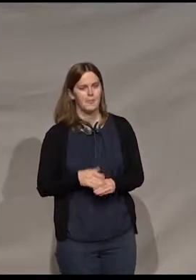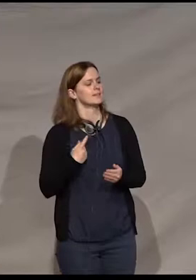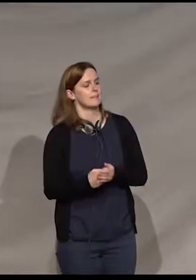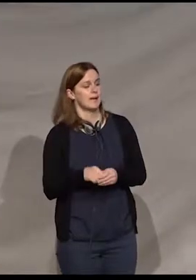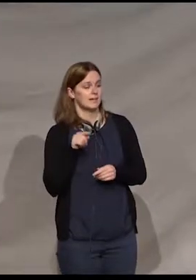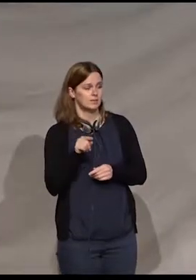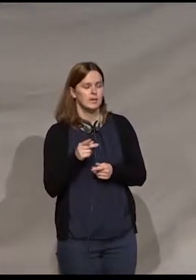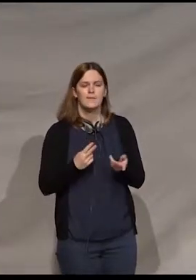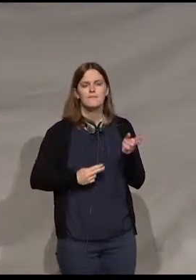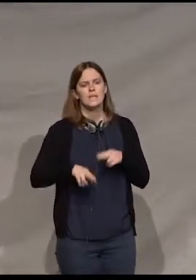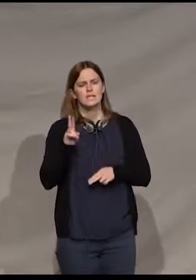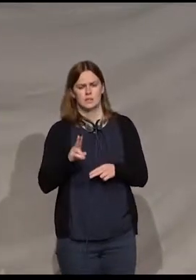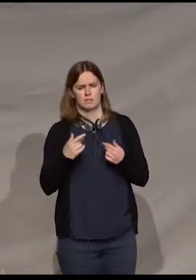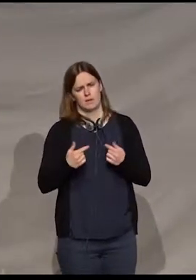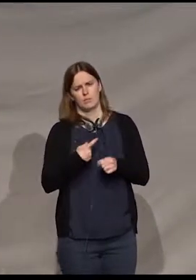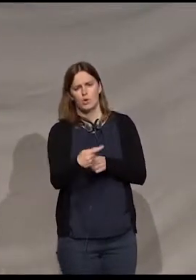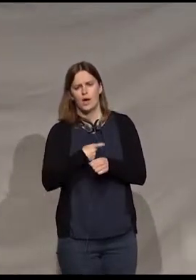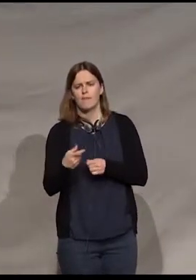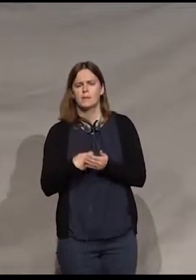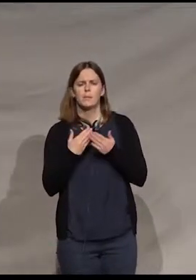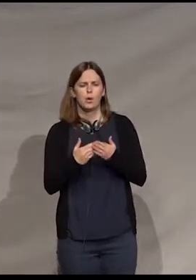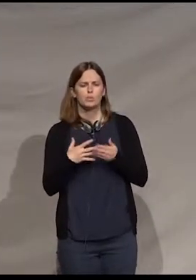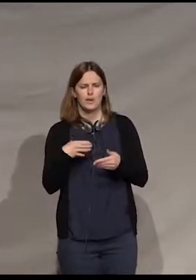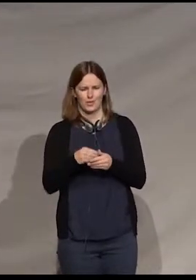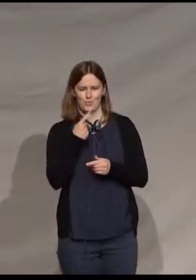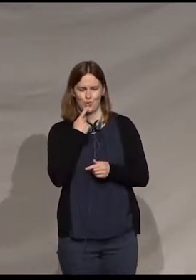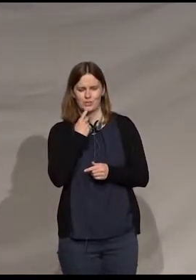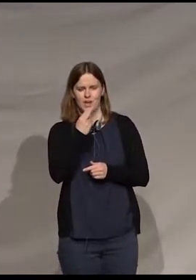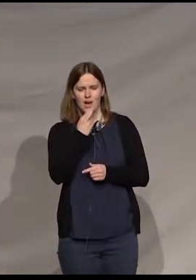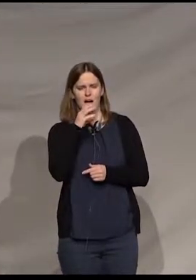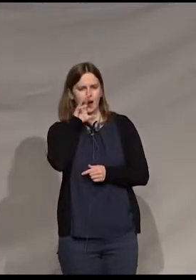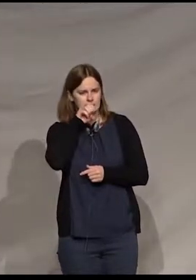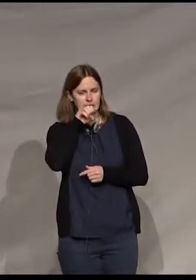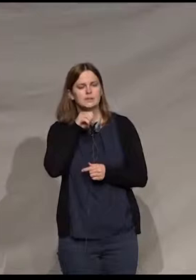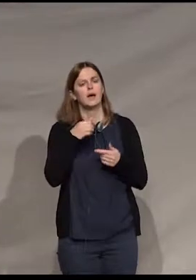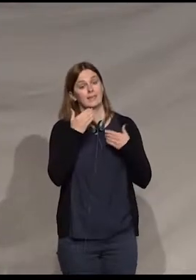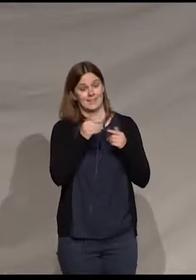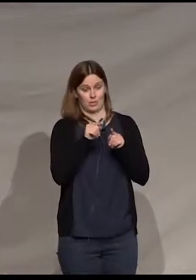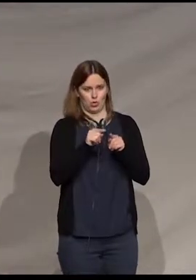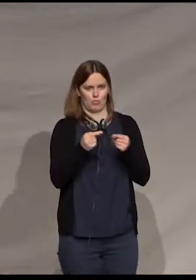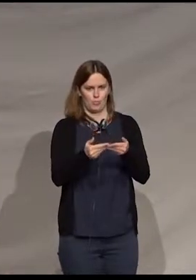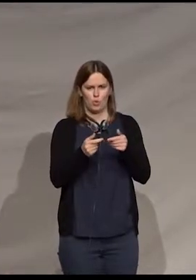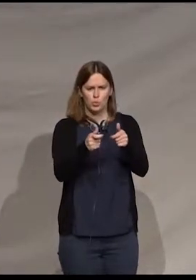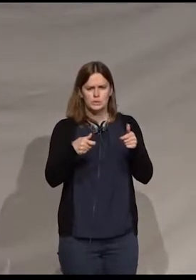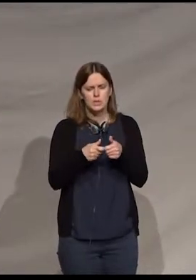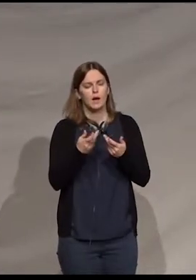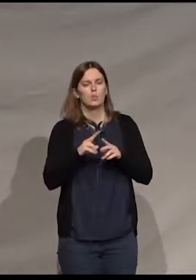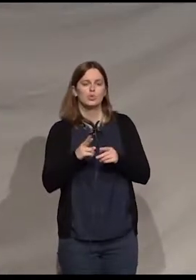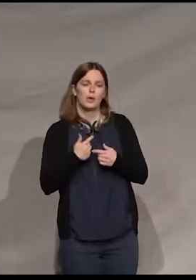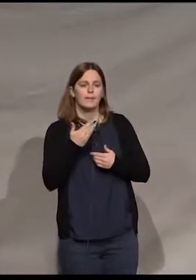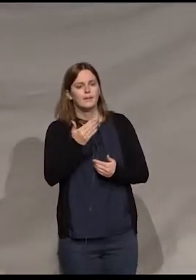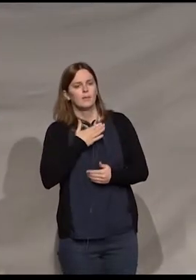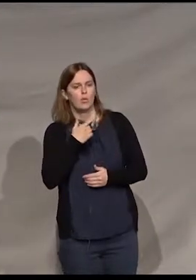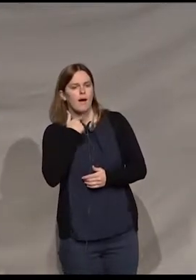dovoluje multiovládání, to znamená, můžete si v rámci jedné krabičky říct, jestli chcete ovládat hlasem, dotykem,